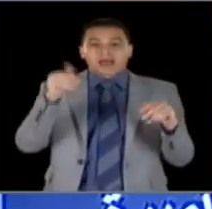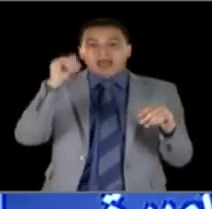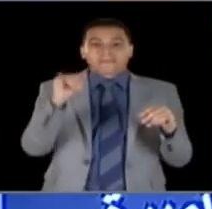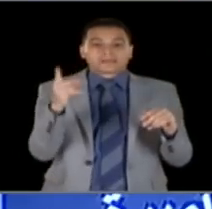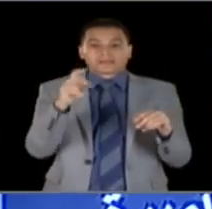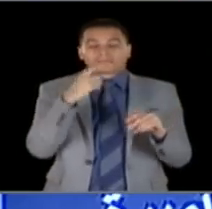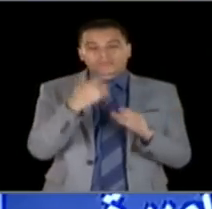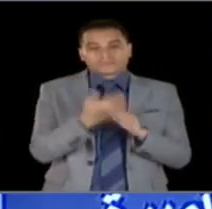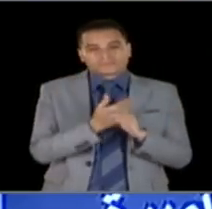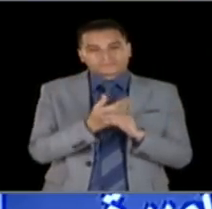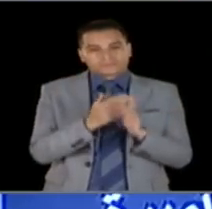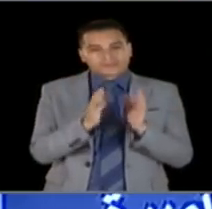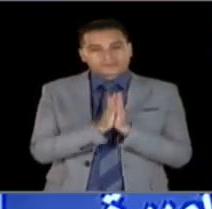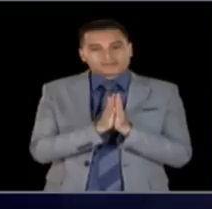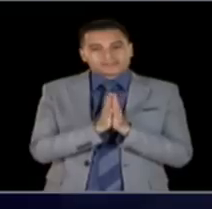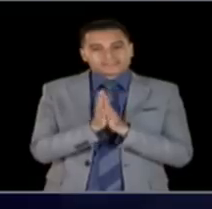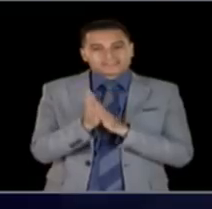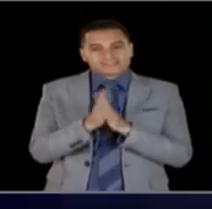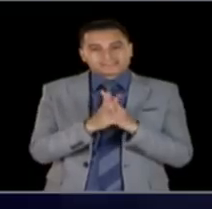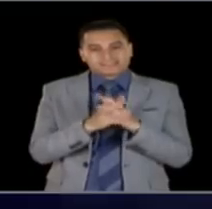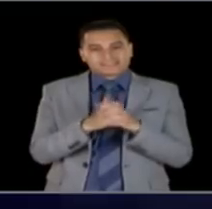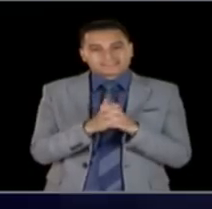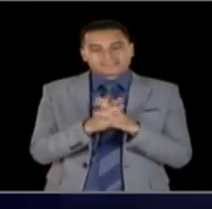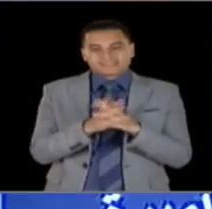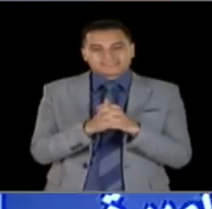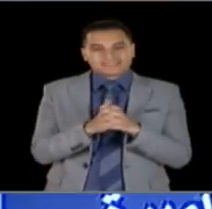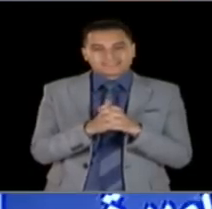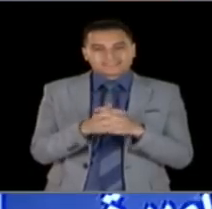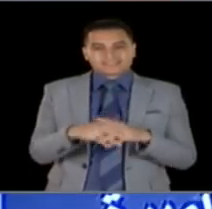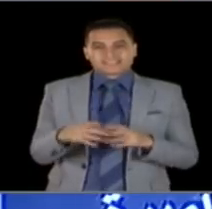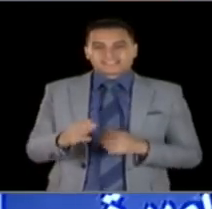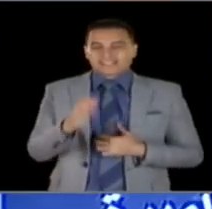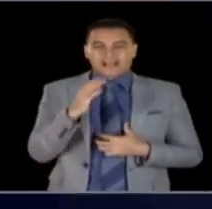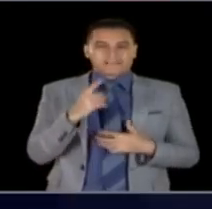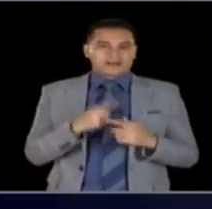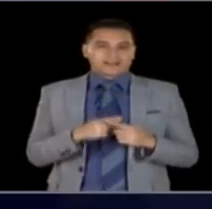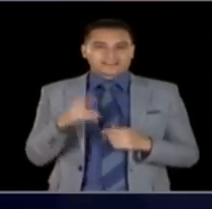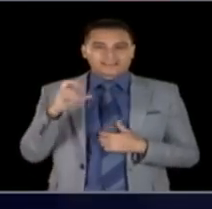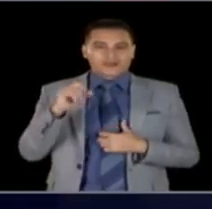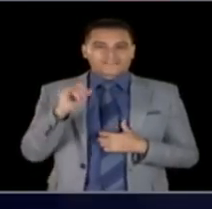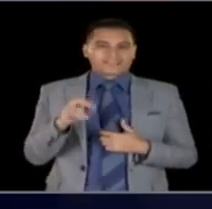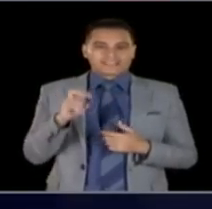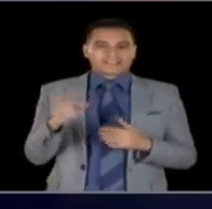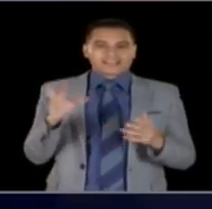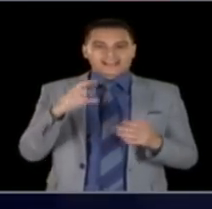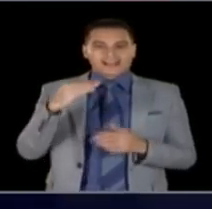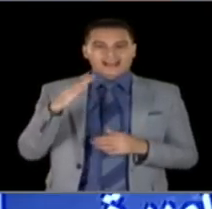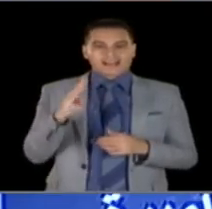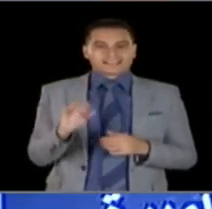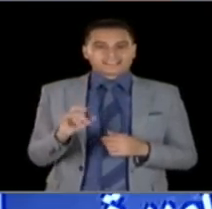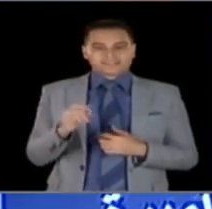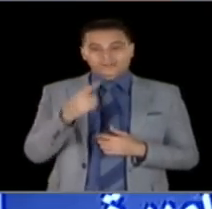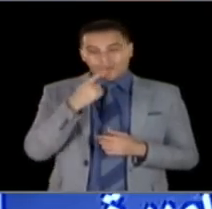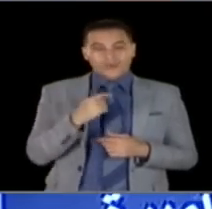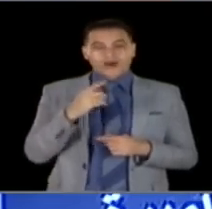توفيق حكيم. إندونيسيا. لا سوري. كلنا عارفين انها غلط، بس كلنا عارفين انها غلط. طب بتقولي غلط ليه؟